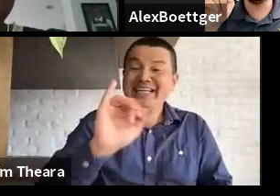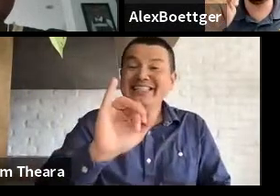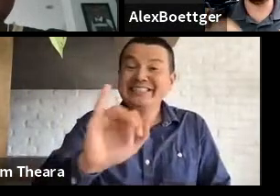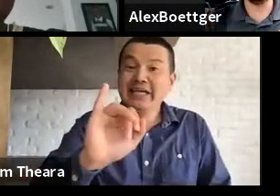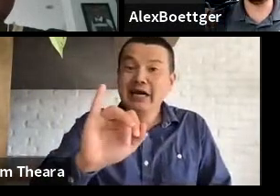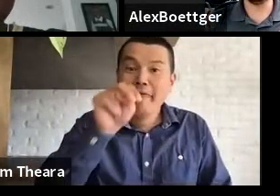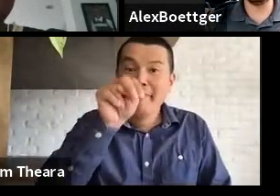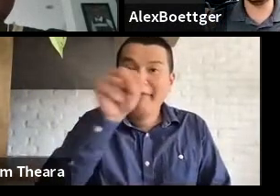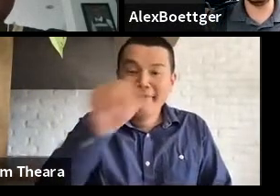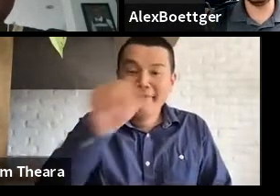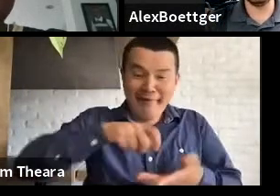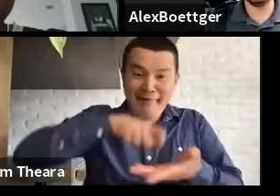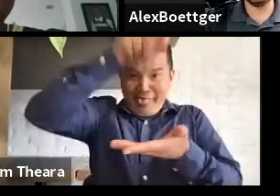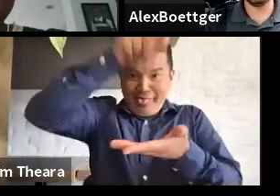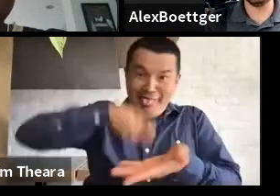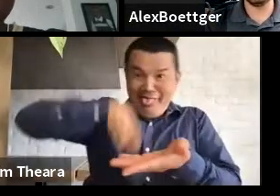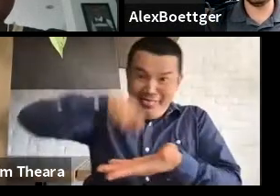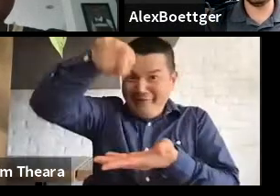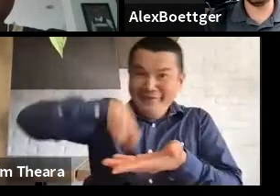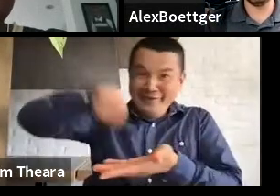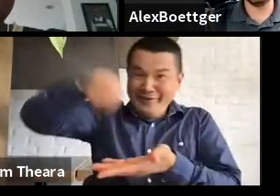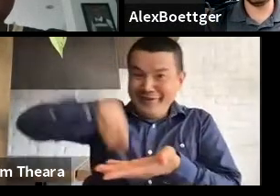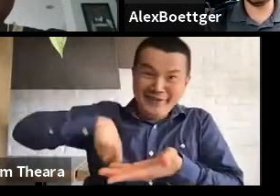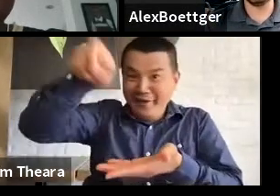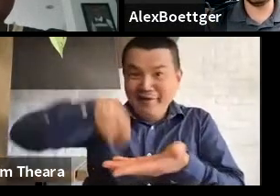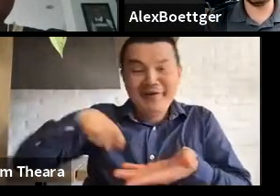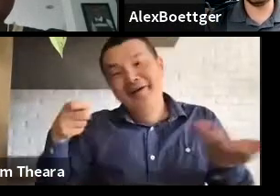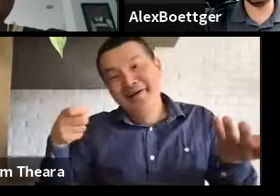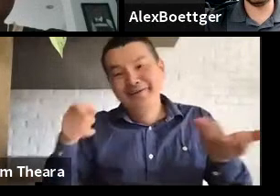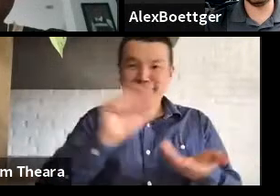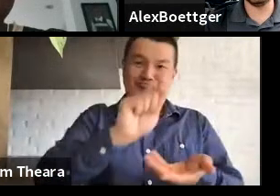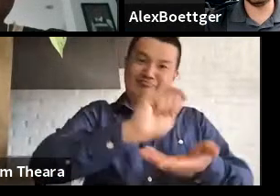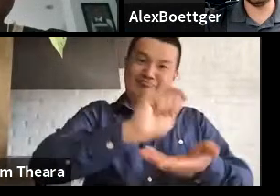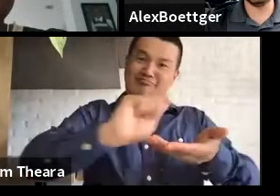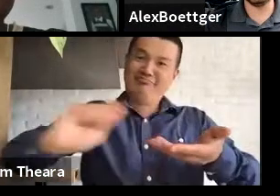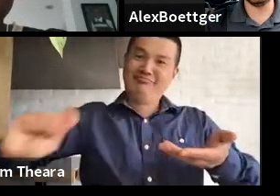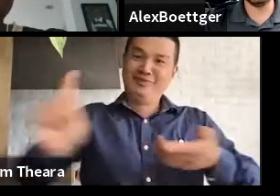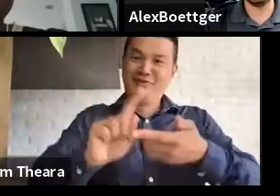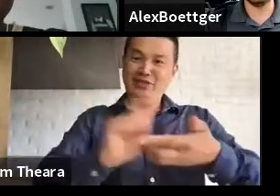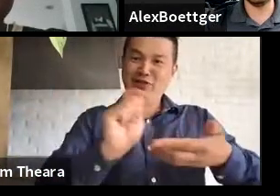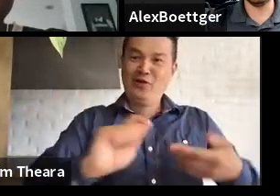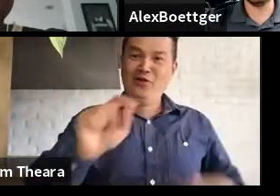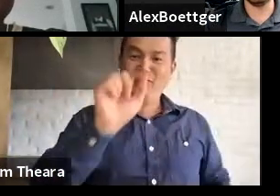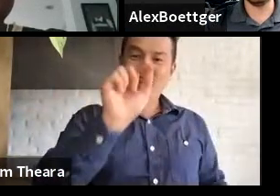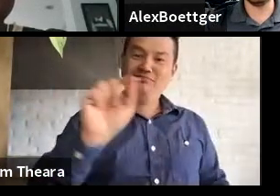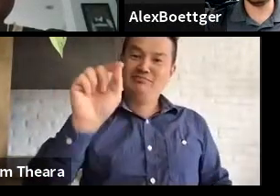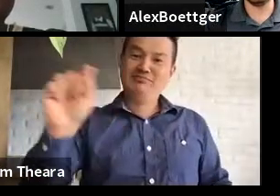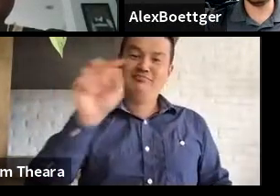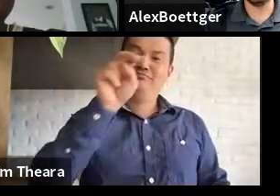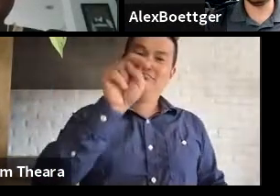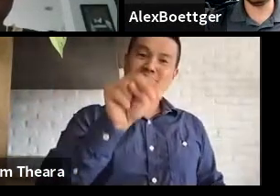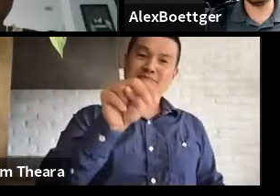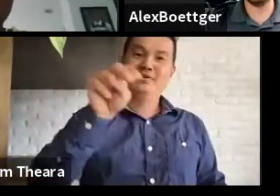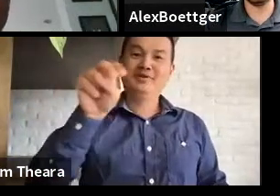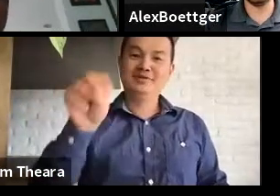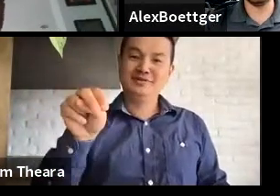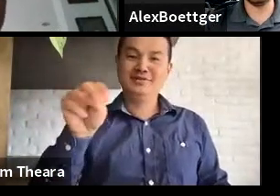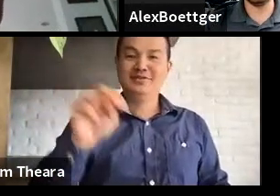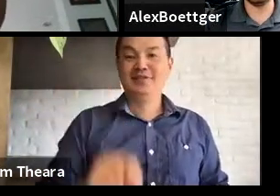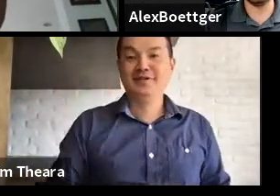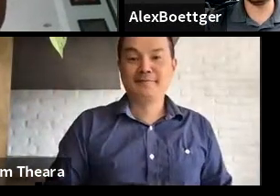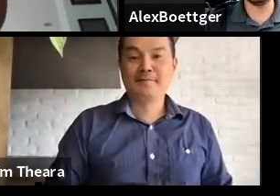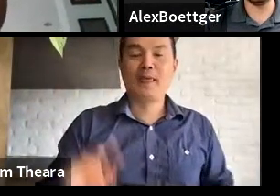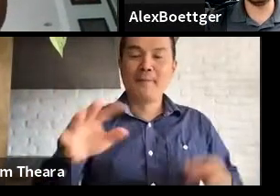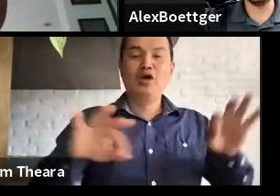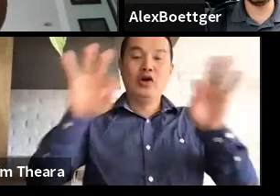on répète le mouvement. Comme lorsqu'on écrit. Donc, puis on essaie de maintenir la main, pas trop bouger de haut